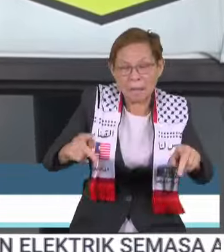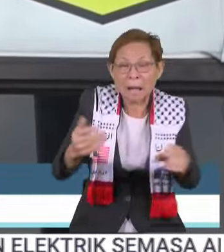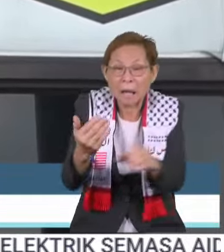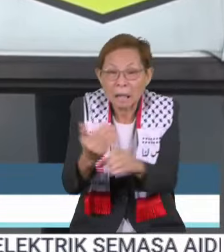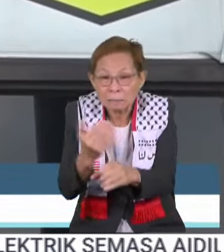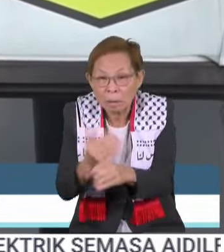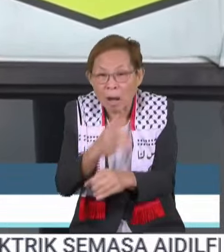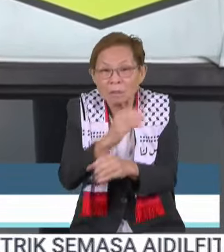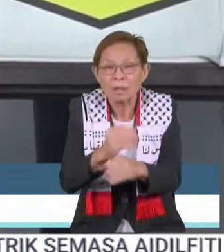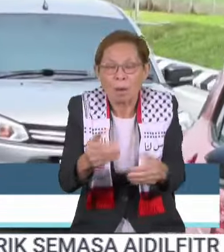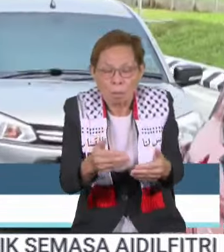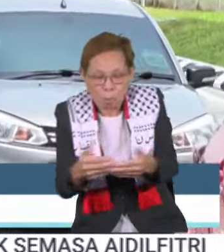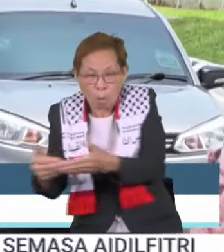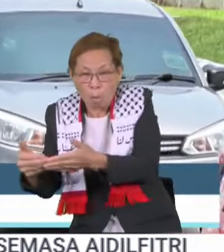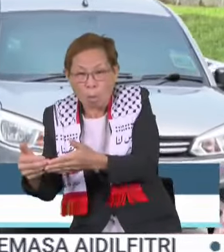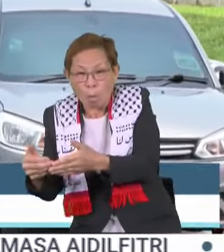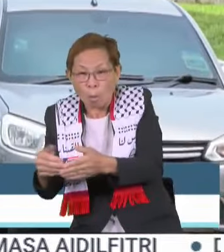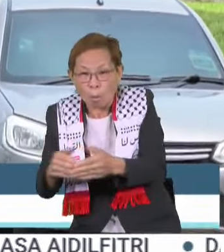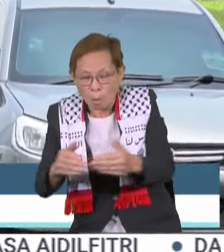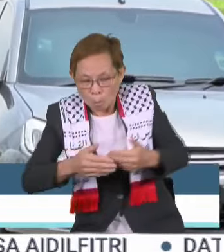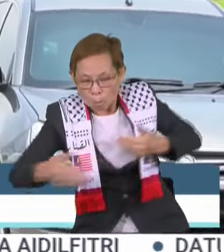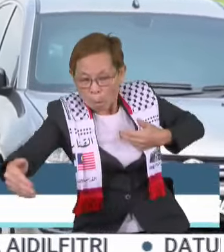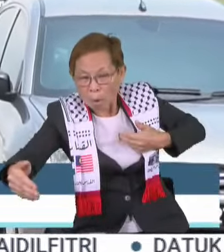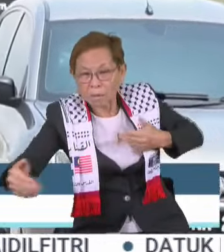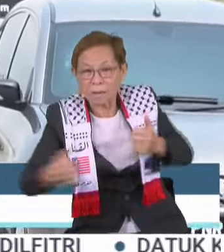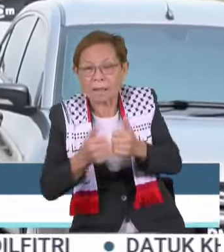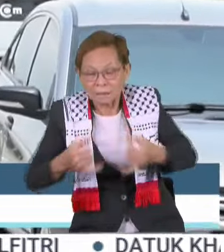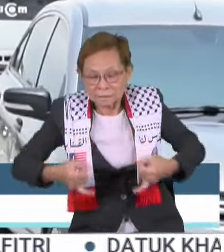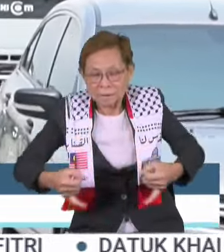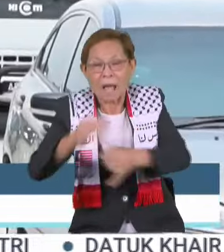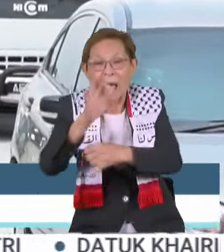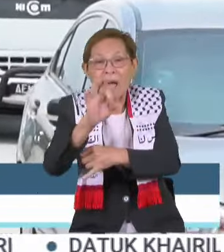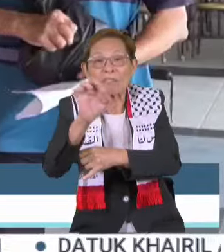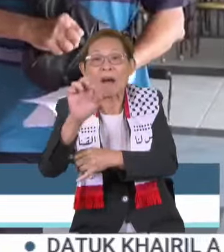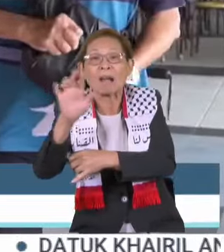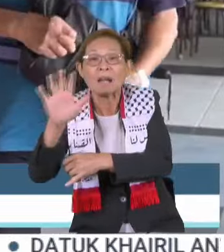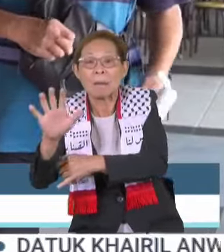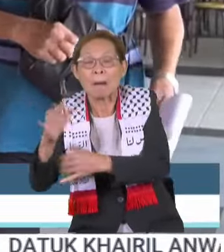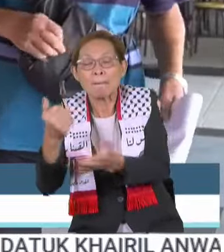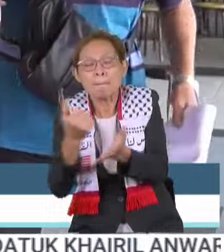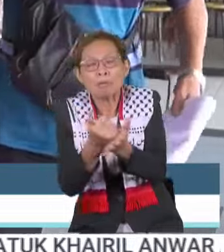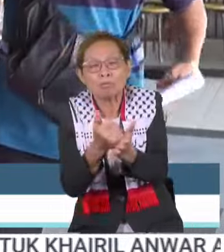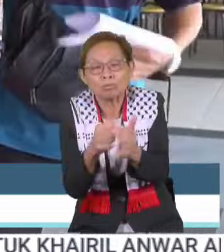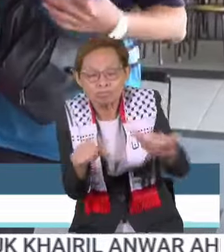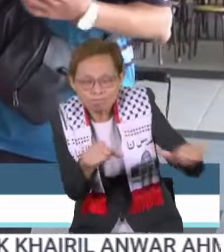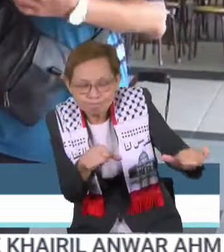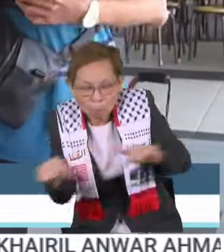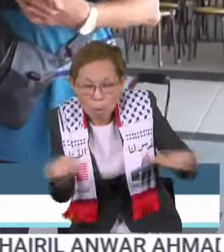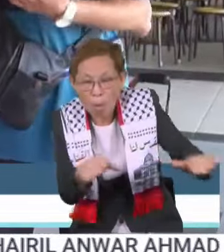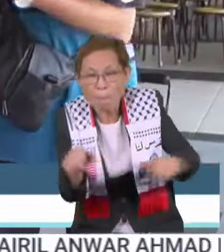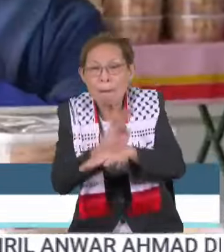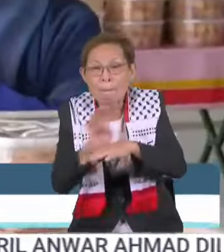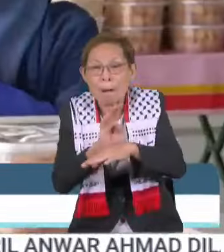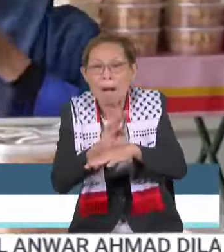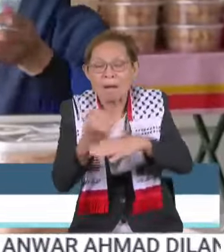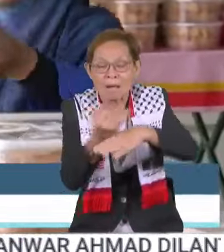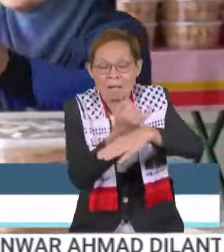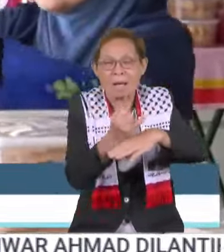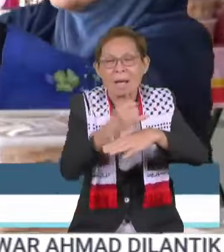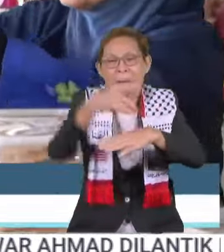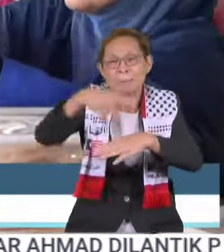Kecil serta penyambungan jajaran bersama Jalan Persekutuan FR5 membantu merancakkan aktiviti perniagaan